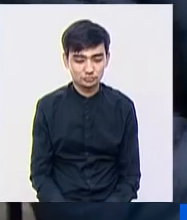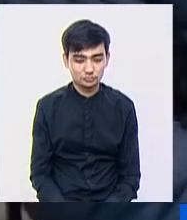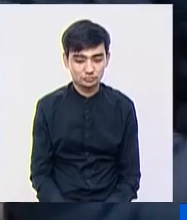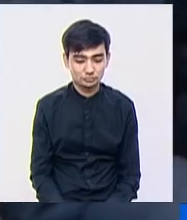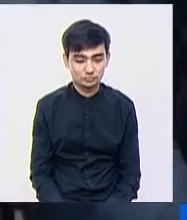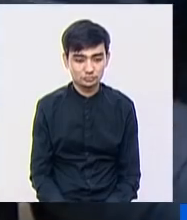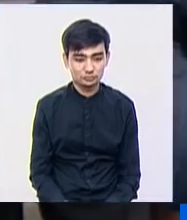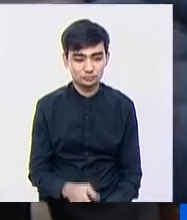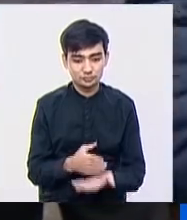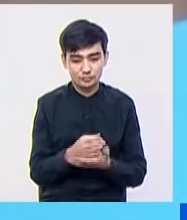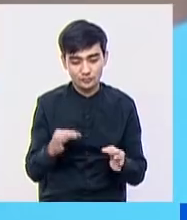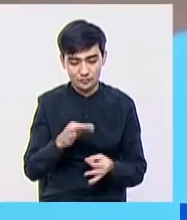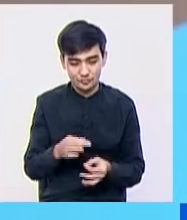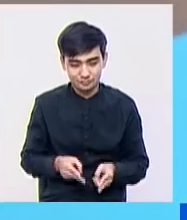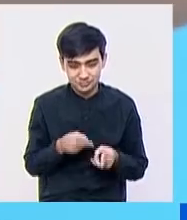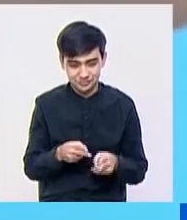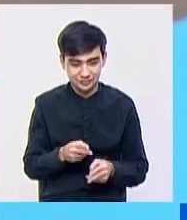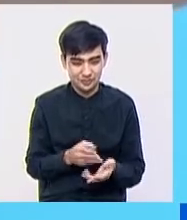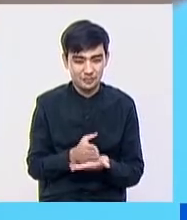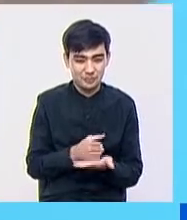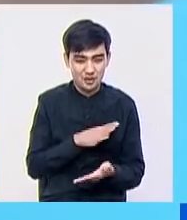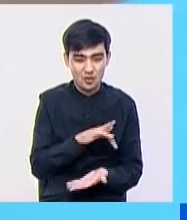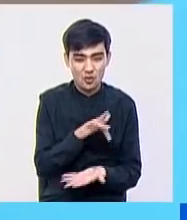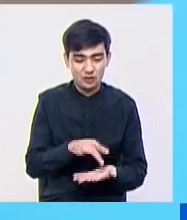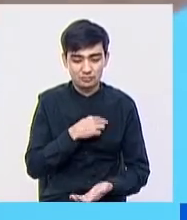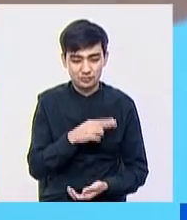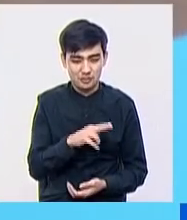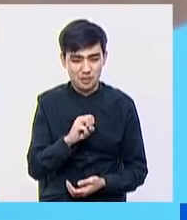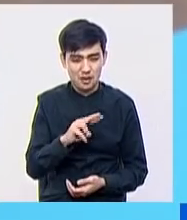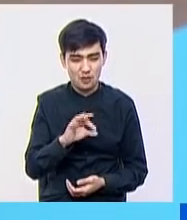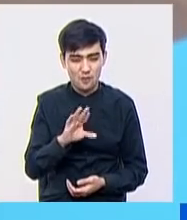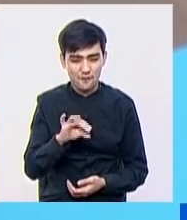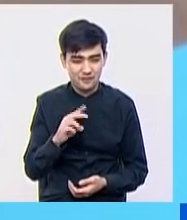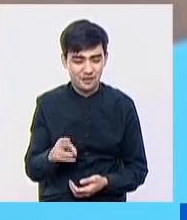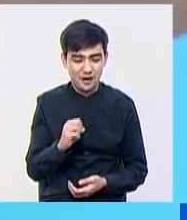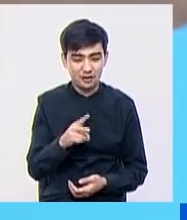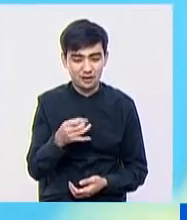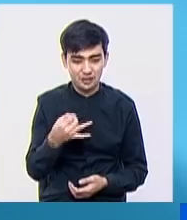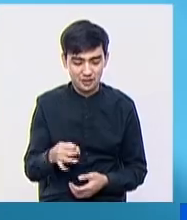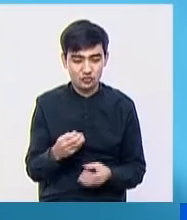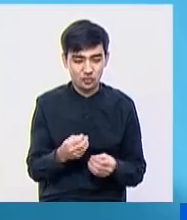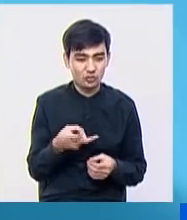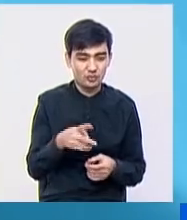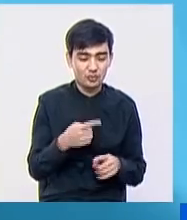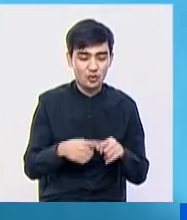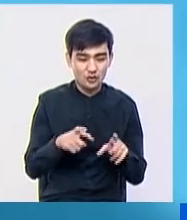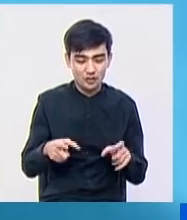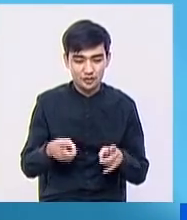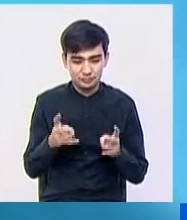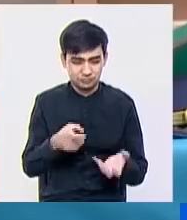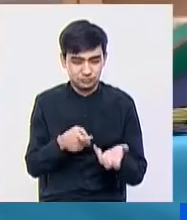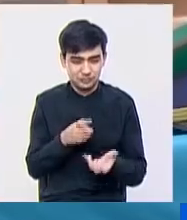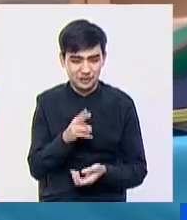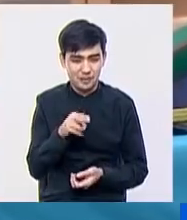В ходе проведения контртеррористической операции в городе погиб полковник Андрей Кабзенов. Остальные погибли при перестрелке, которая возникла на